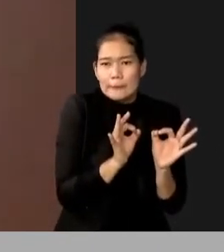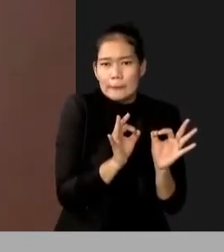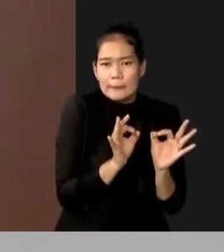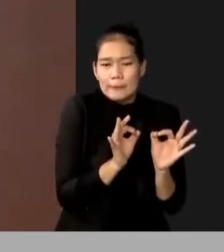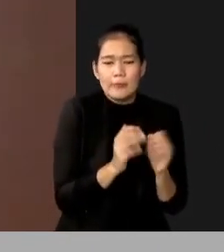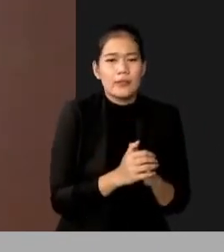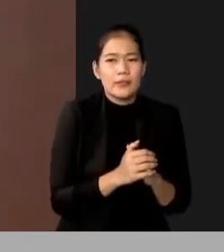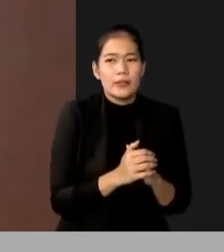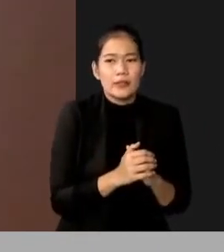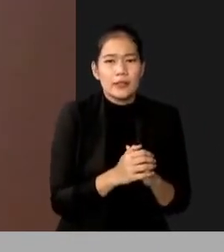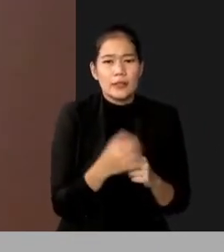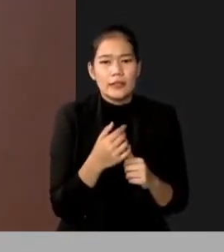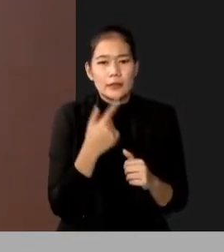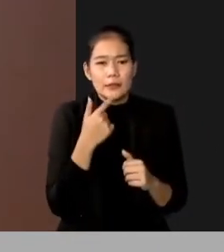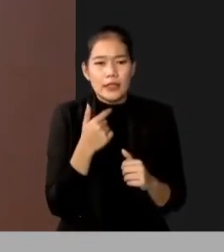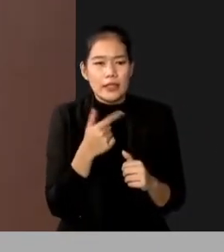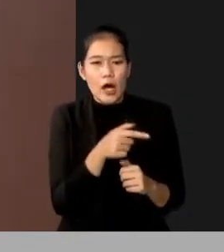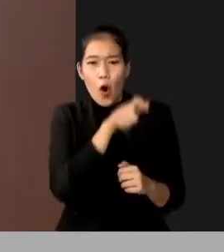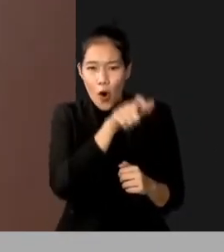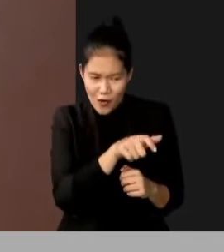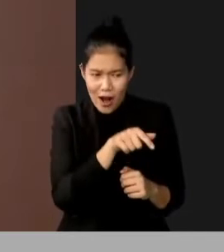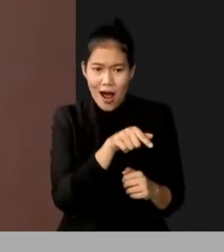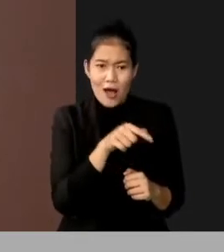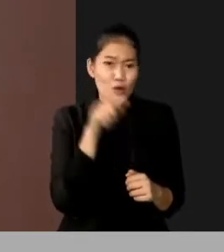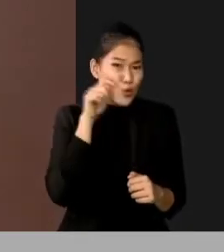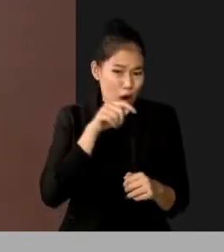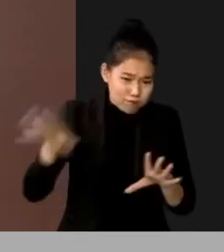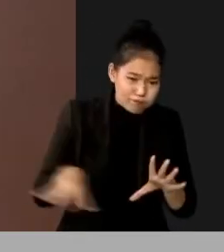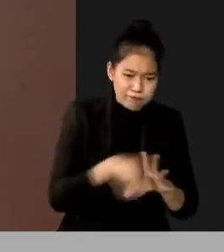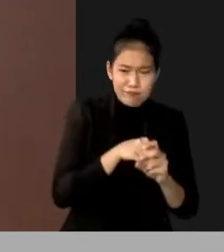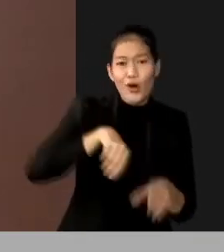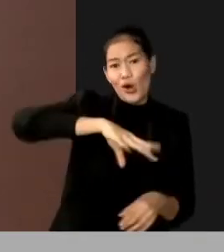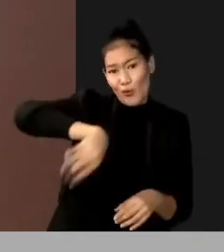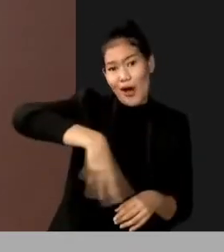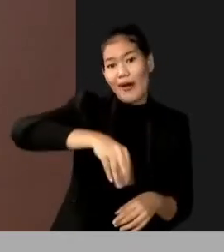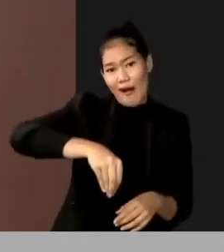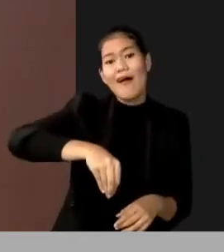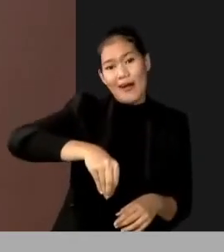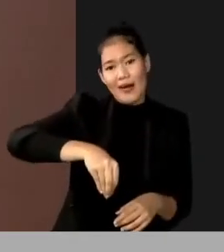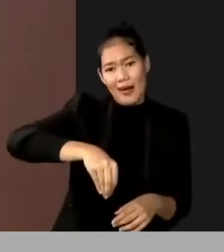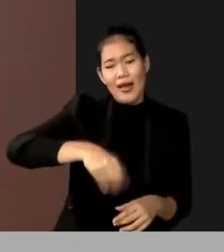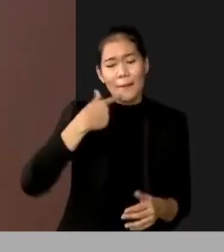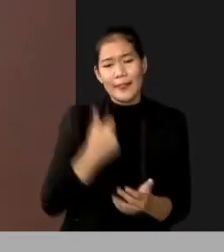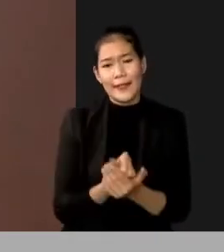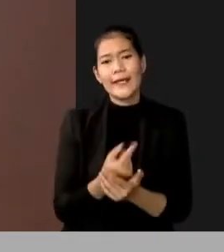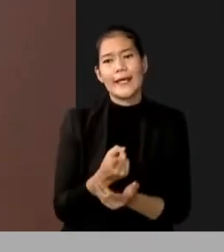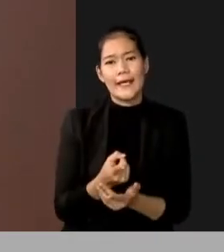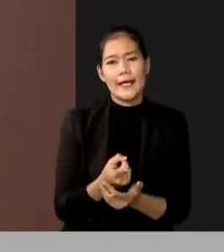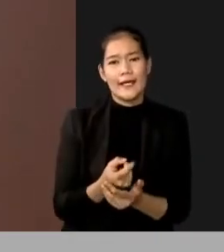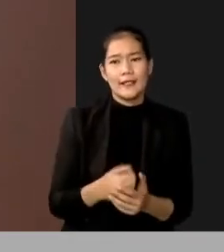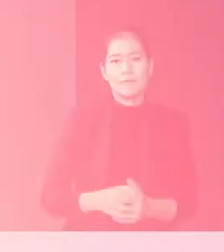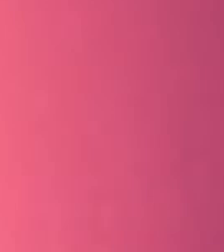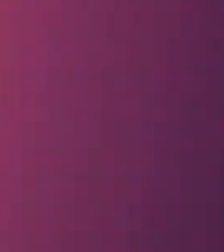atas beban gitu kan dia tadi sebagai bagian dari kita gitu kan sama keluarga supportnya Ya hanya setengah tadi itu